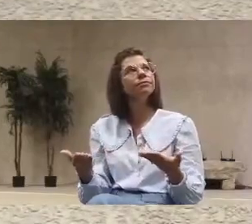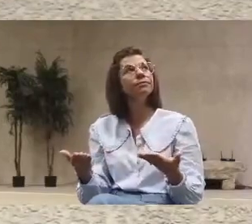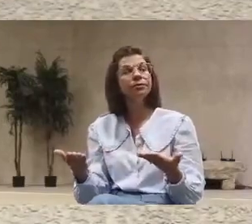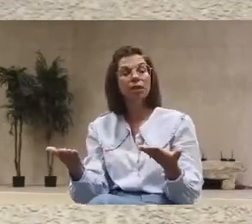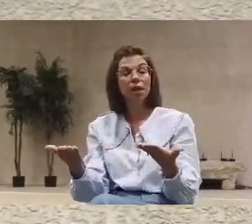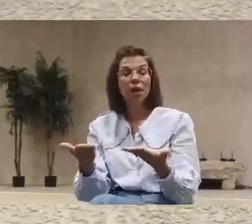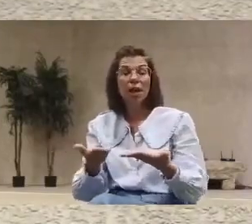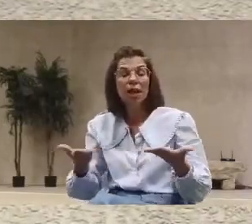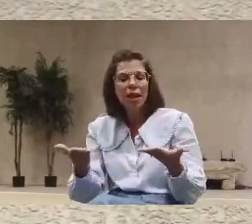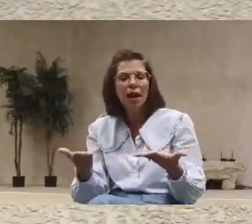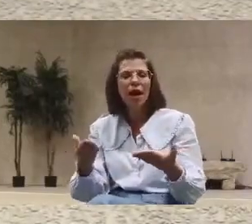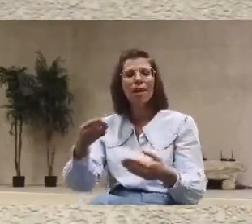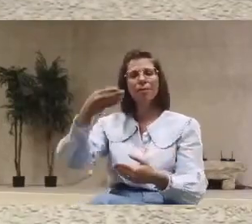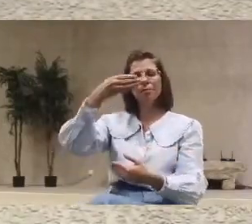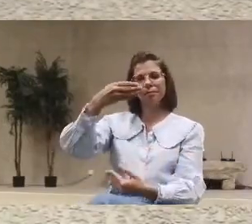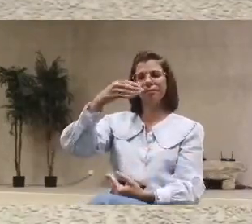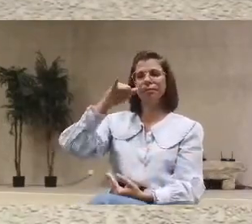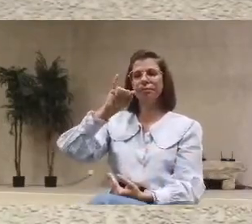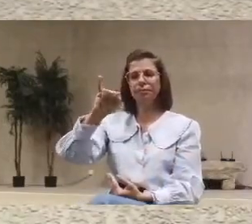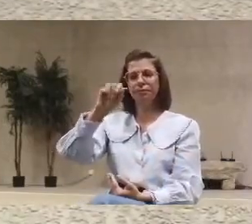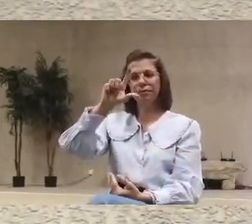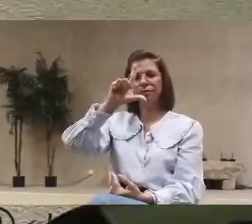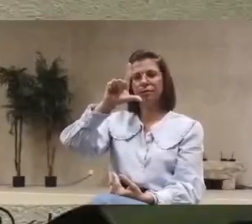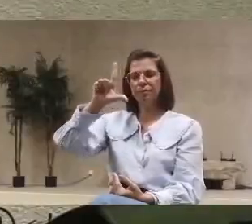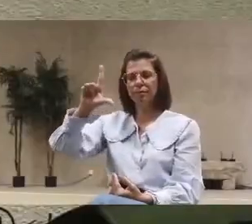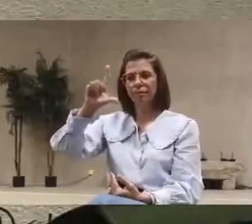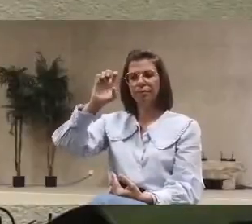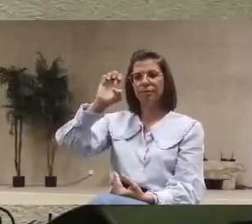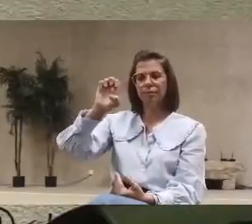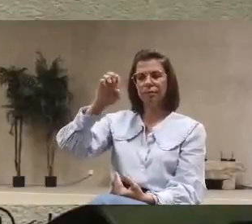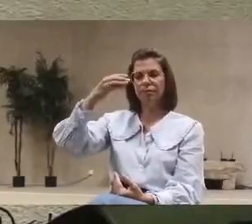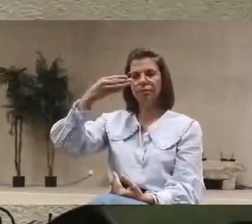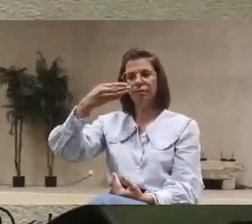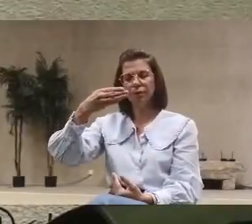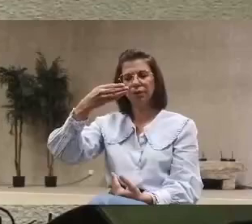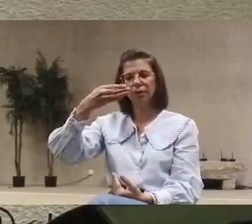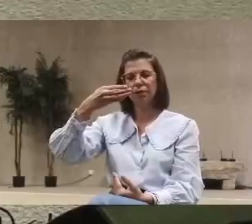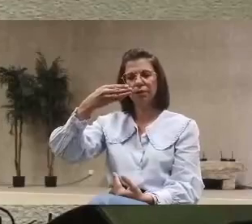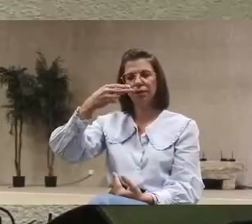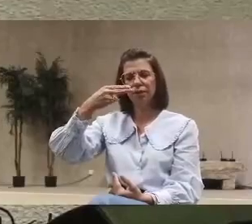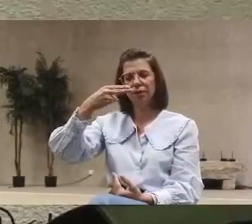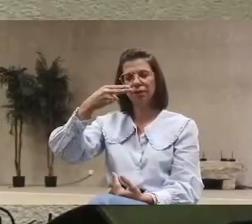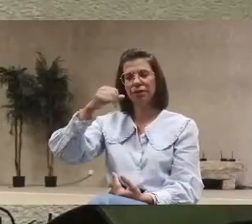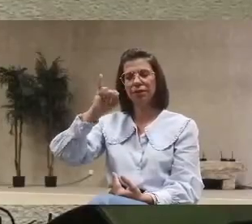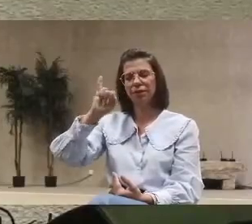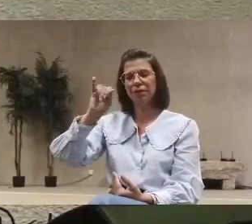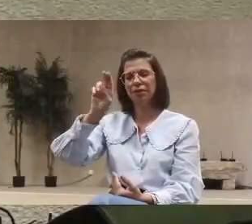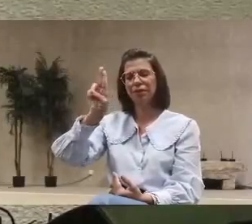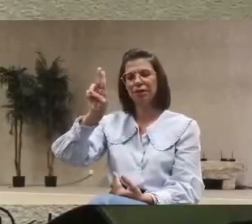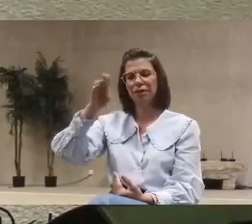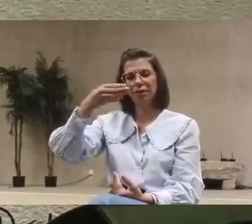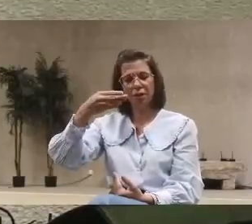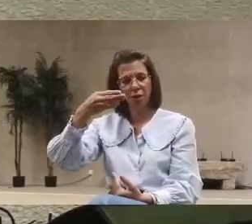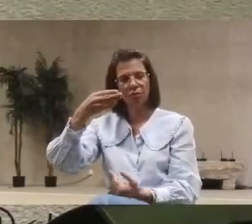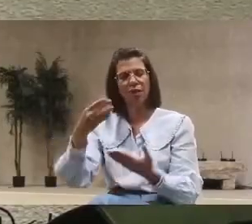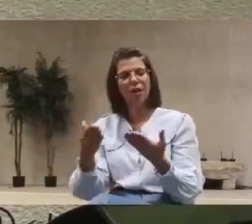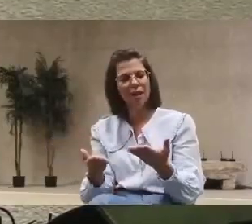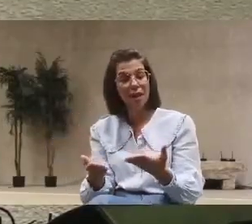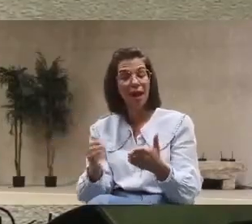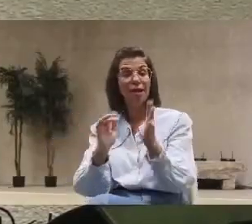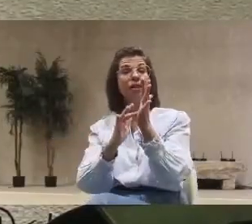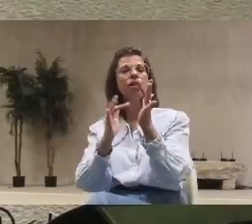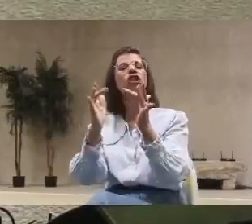connaissez la parole de Dieu, il y a le royaume éternel, la cité céleste qui vient après. Et néanmoins,